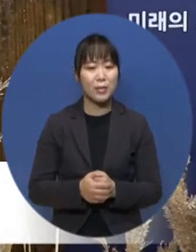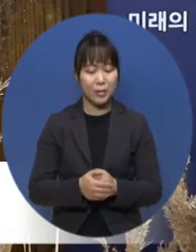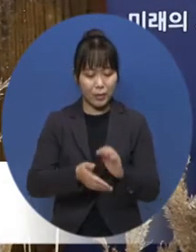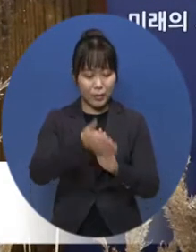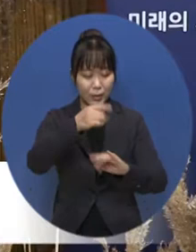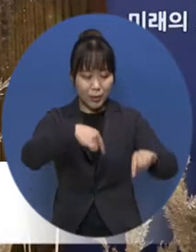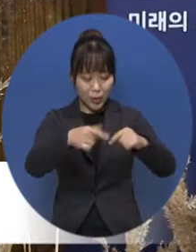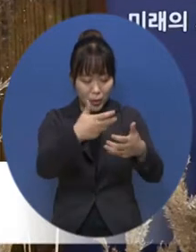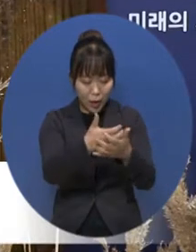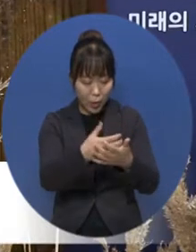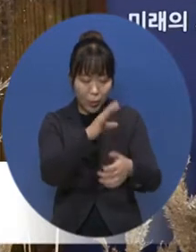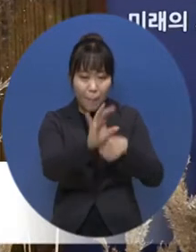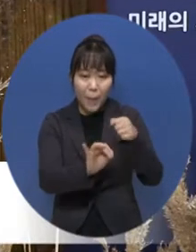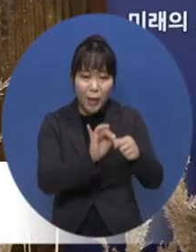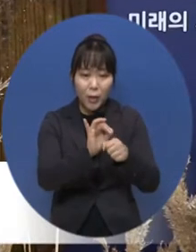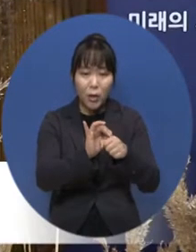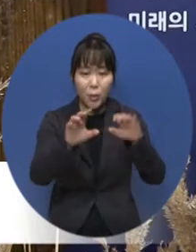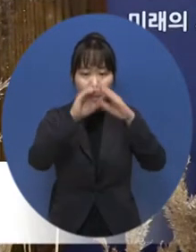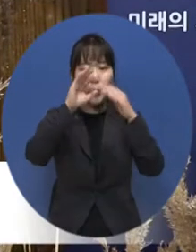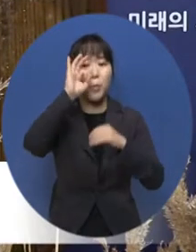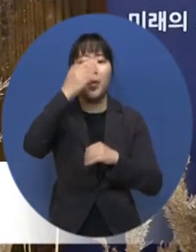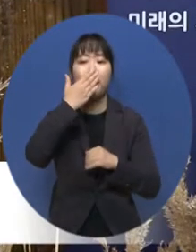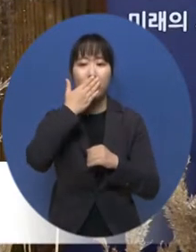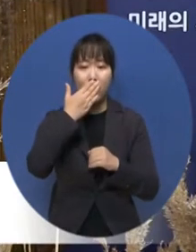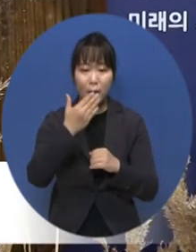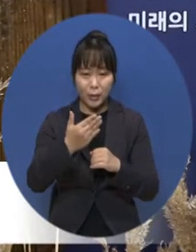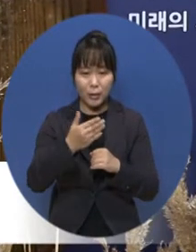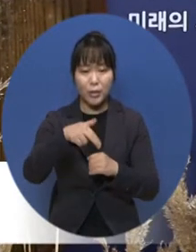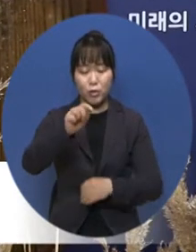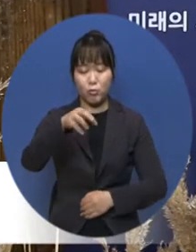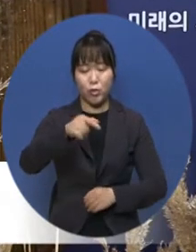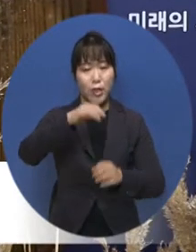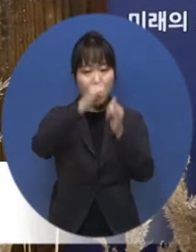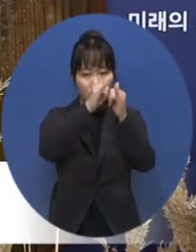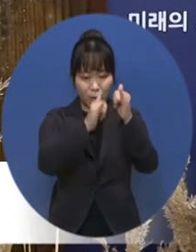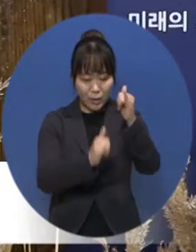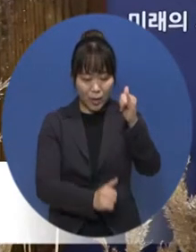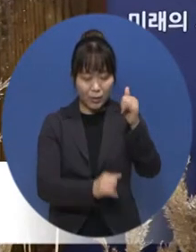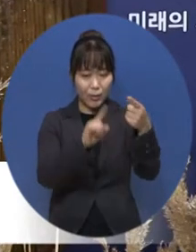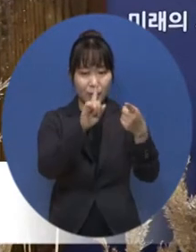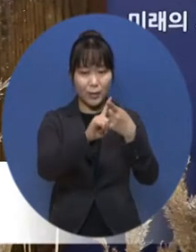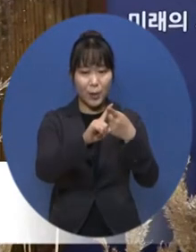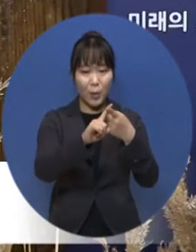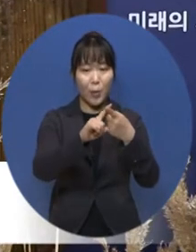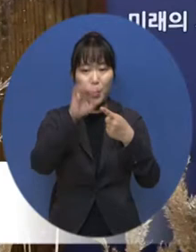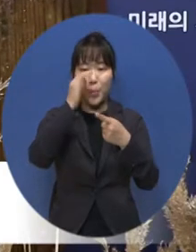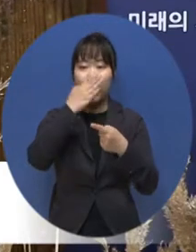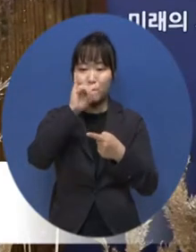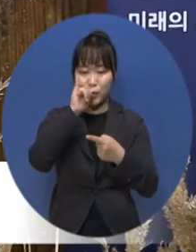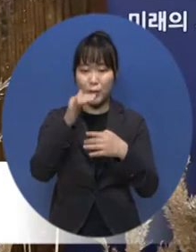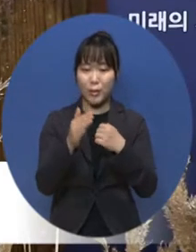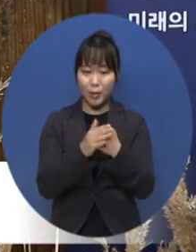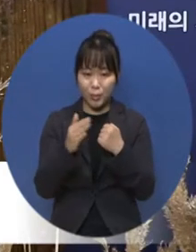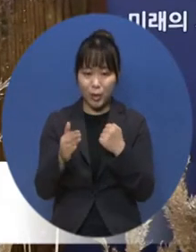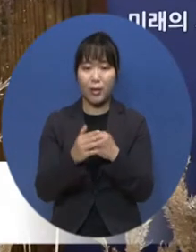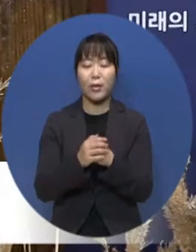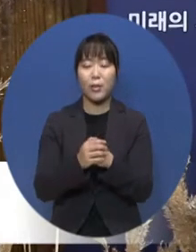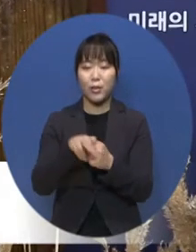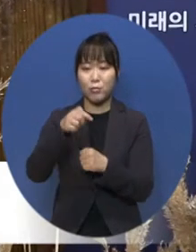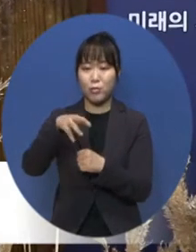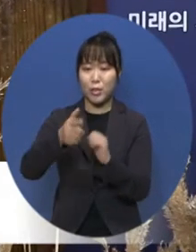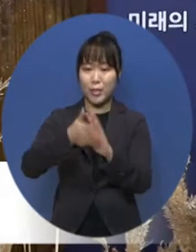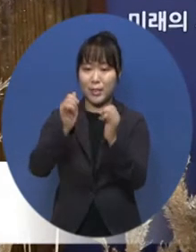시정자료는 100년을 한눈에 볼 수 있는 순천의 역사를 이렇게 기억할 수 있는 그런 공간이기 때문에 우리